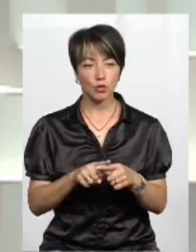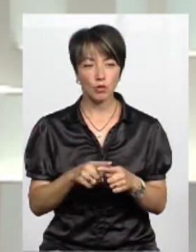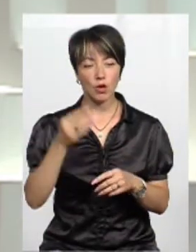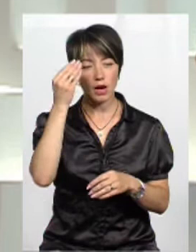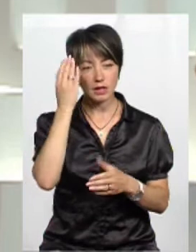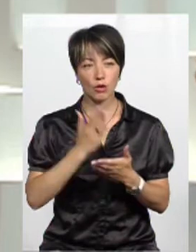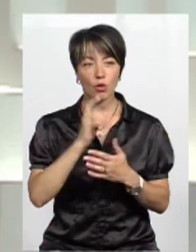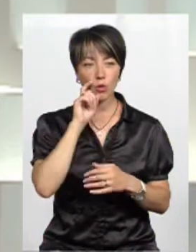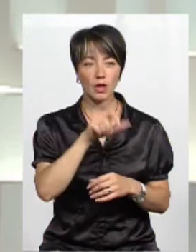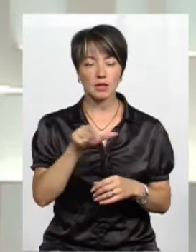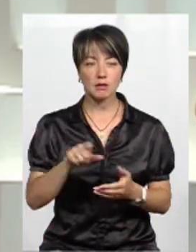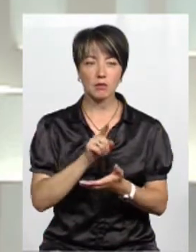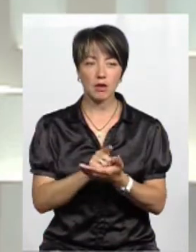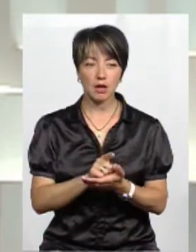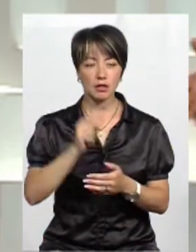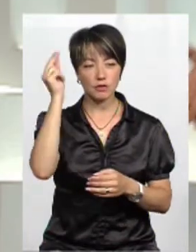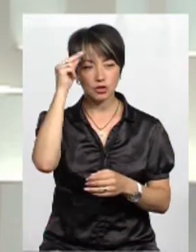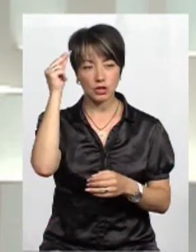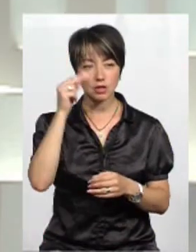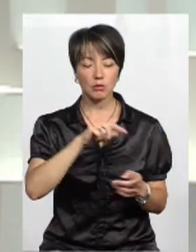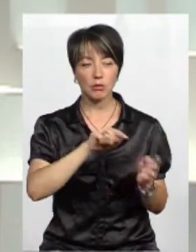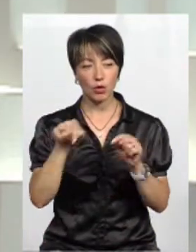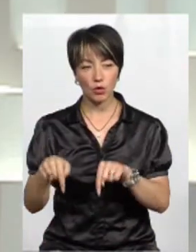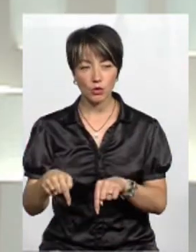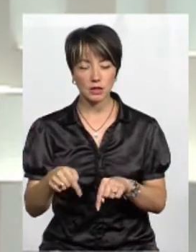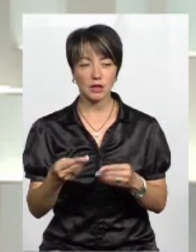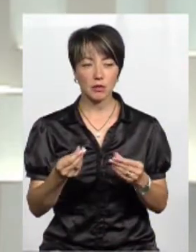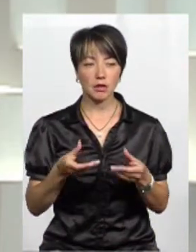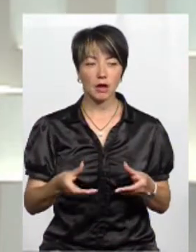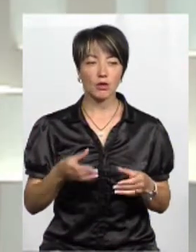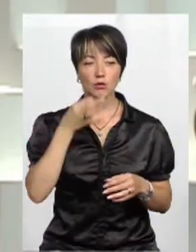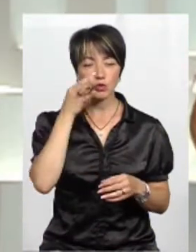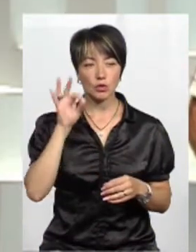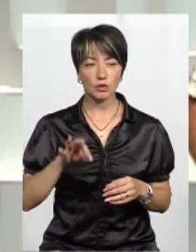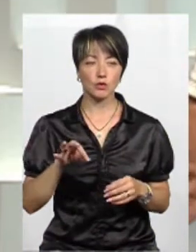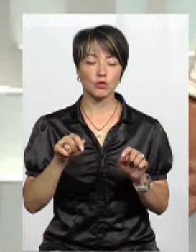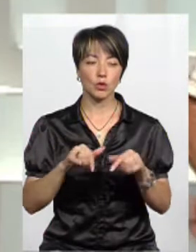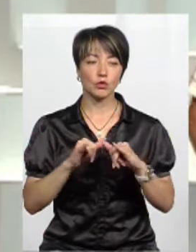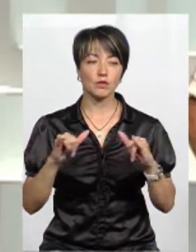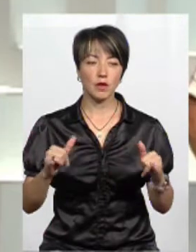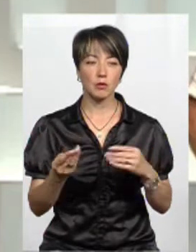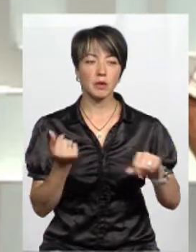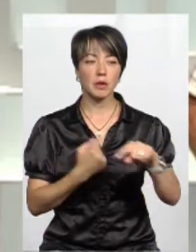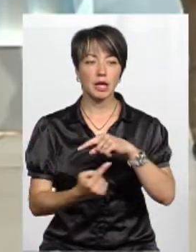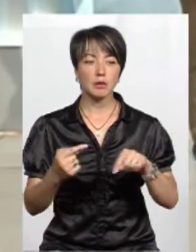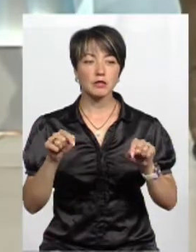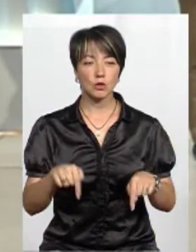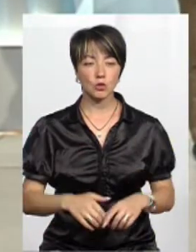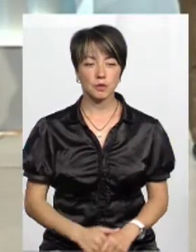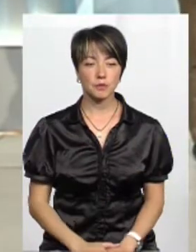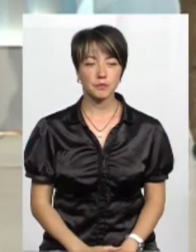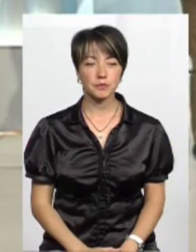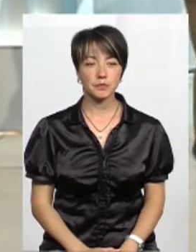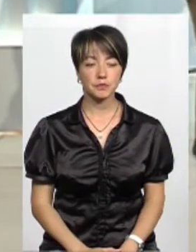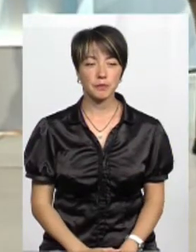є. Українці мають йти, навчитися там і приходити з капіталом, і з досвідом, і розвивати підприємництво тут.